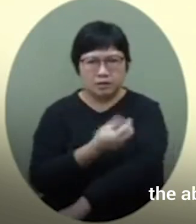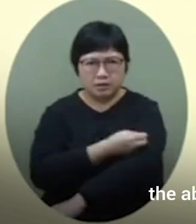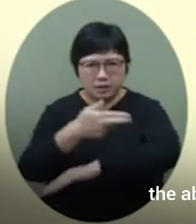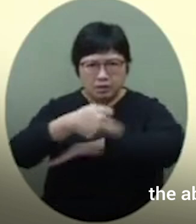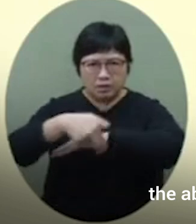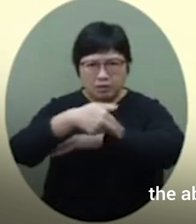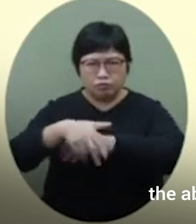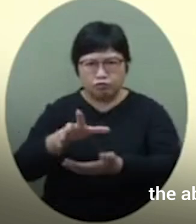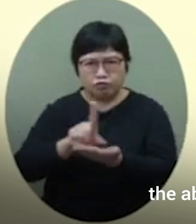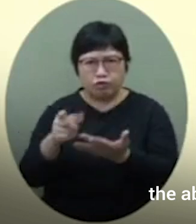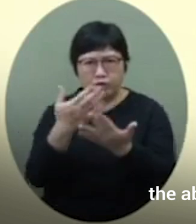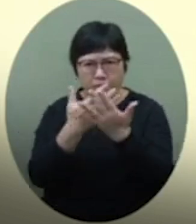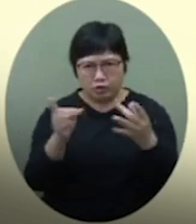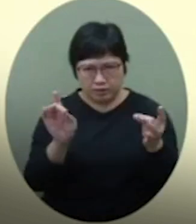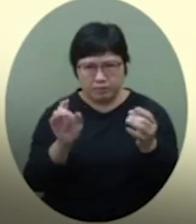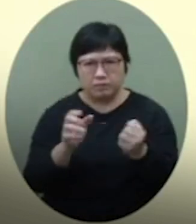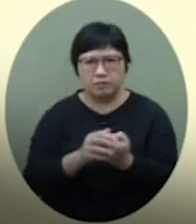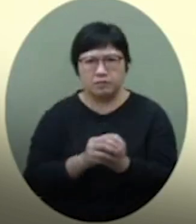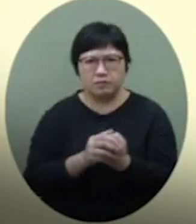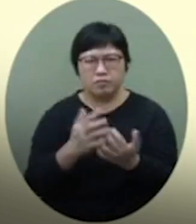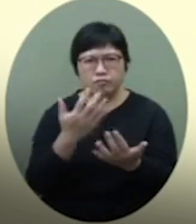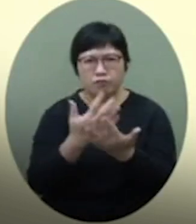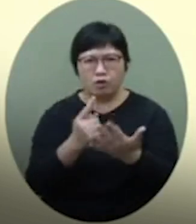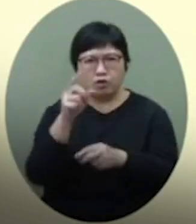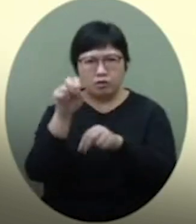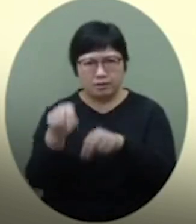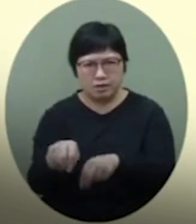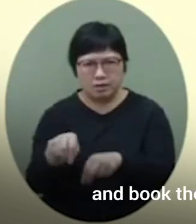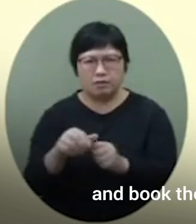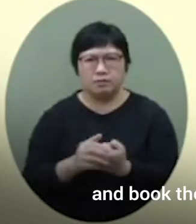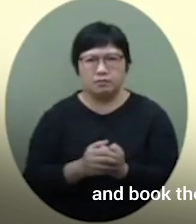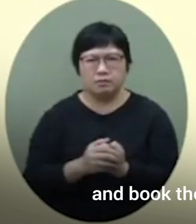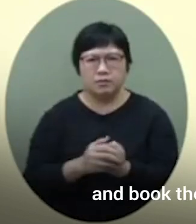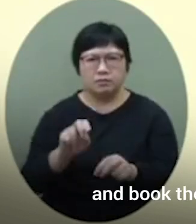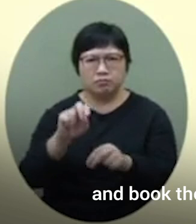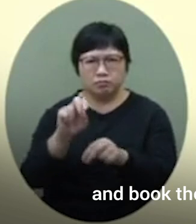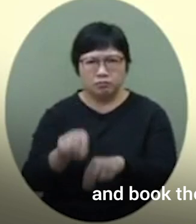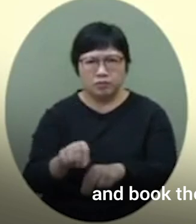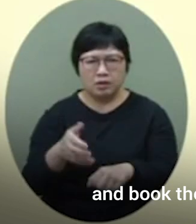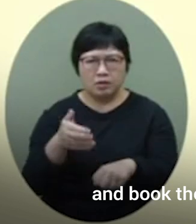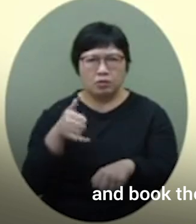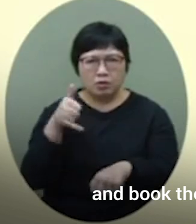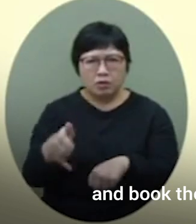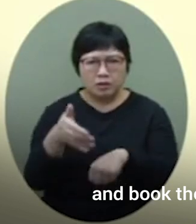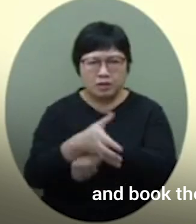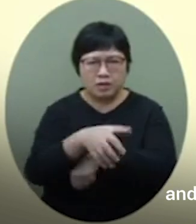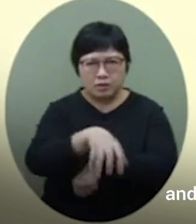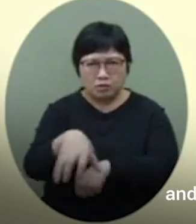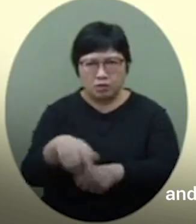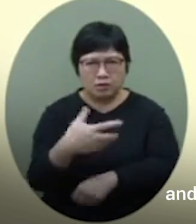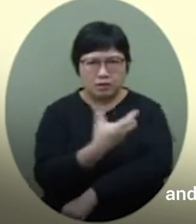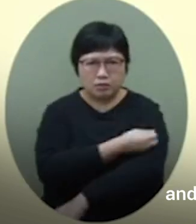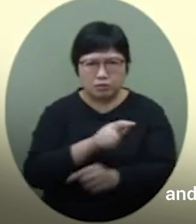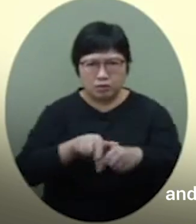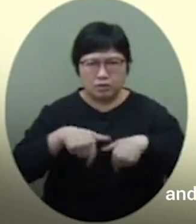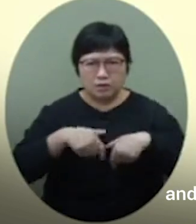劃的專題網站的網上預約系統預約咧，去社區疫苗接種中心、